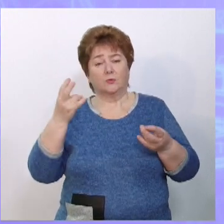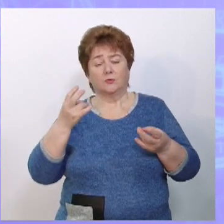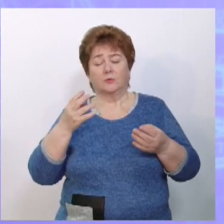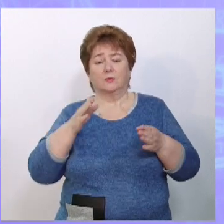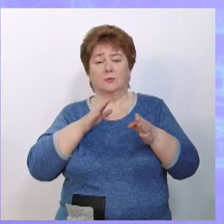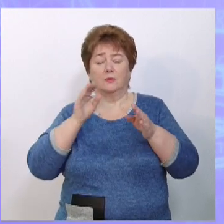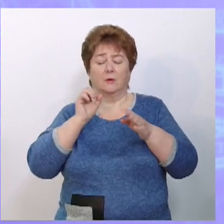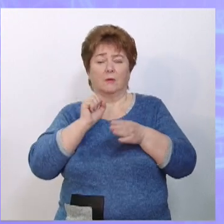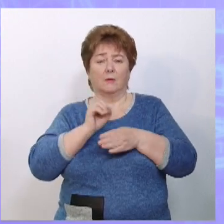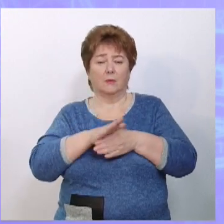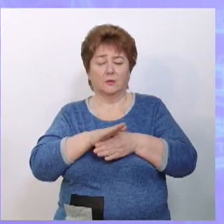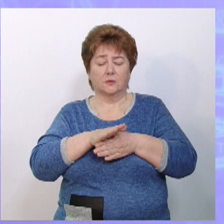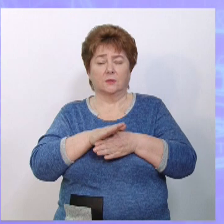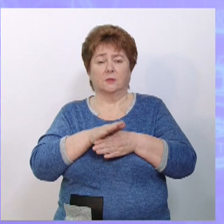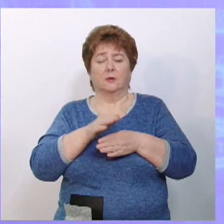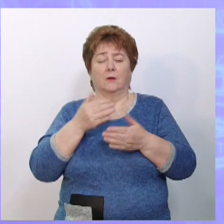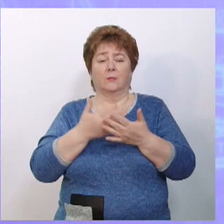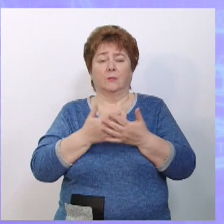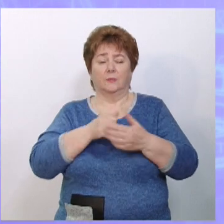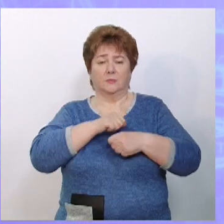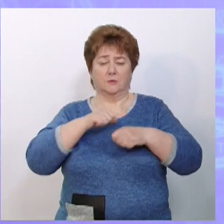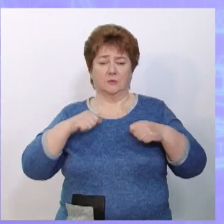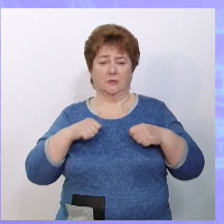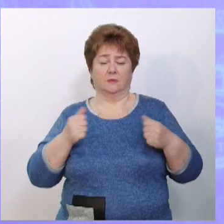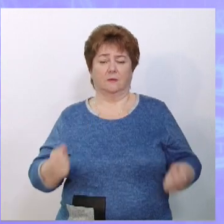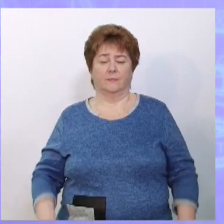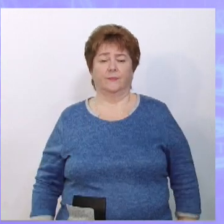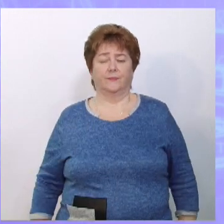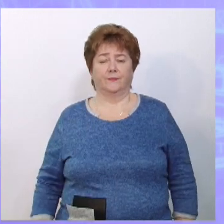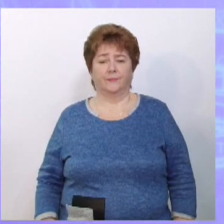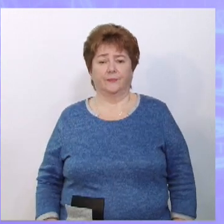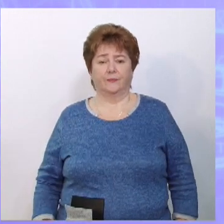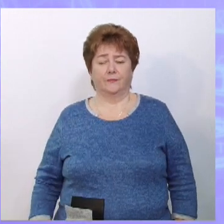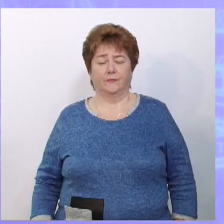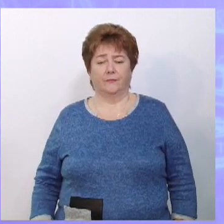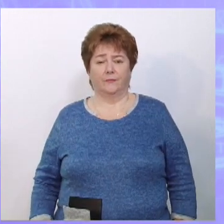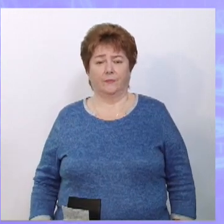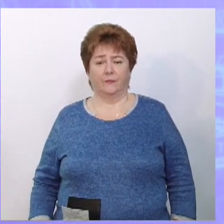и решить данные примеры самостоятельно.